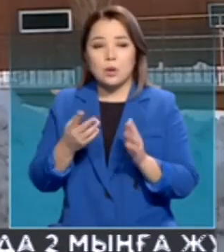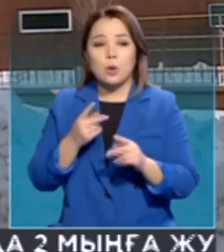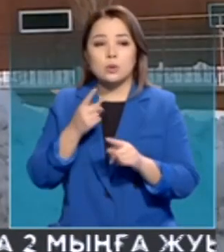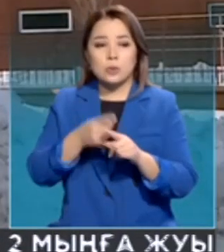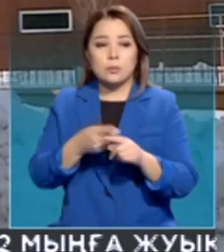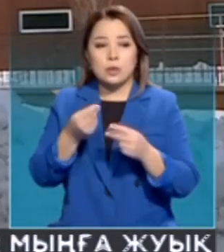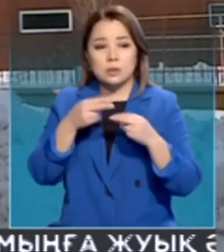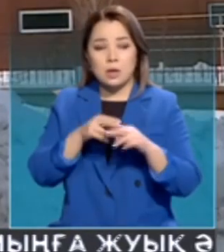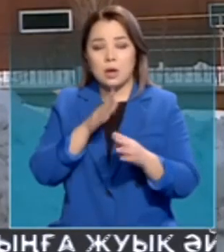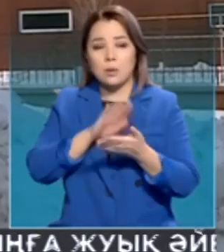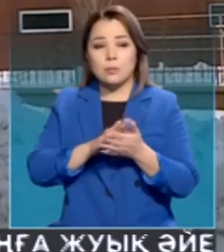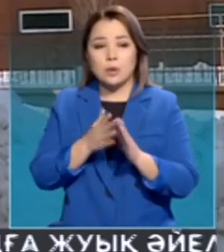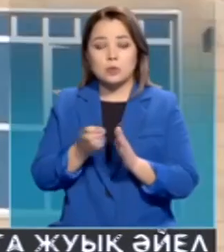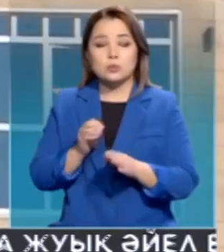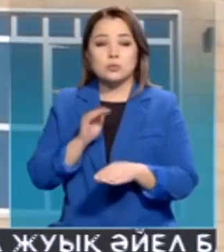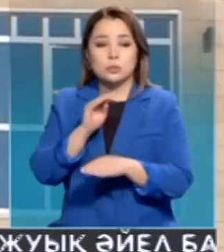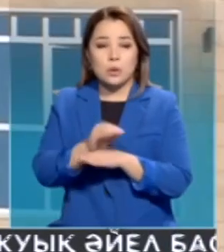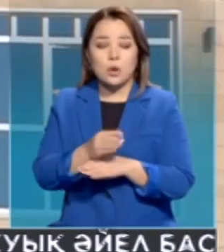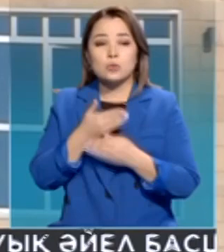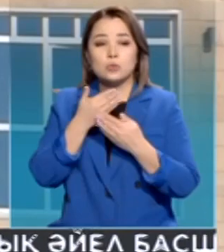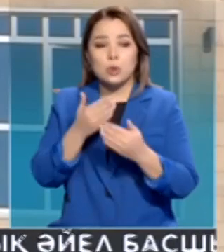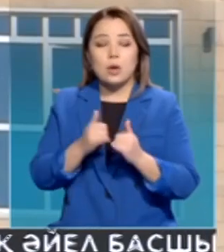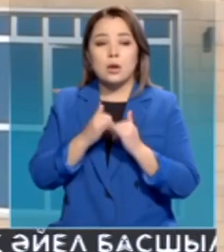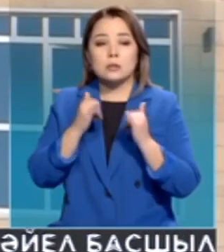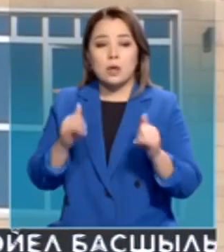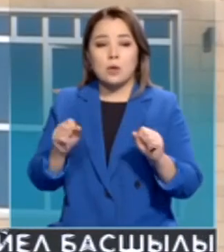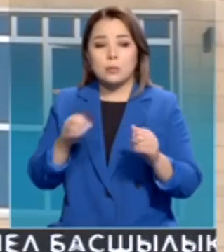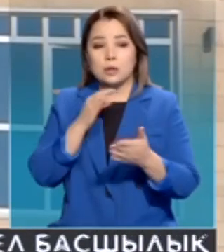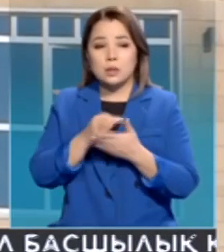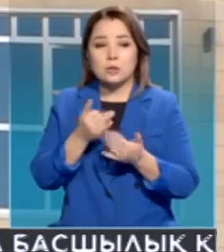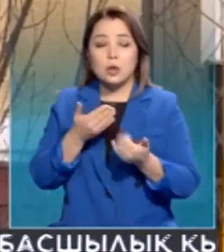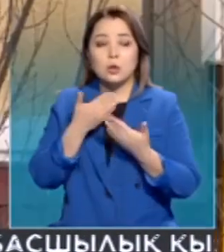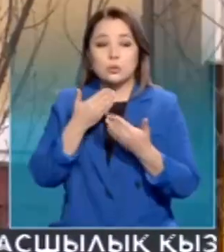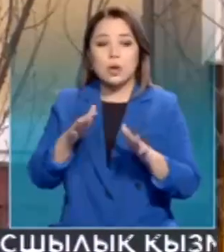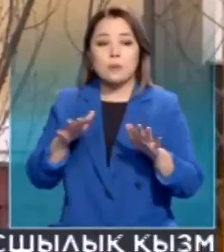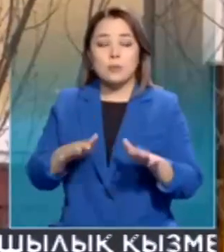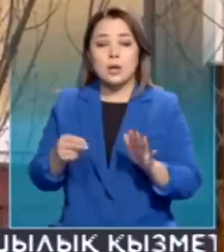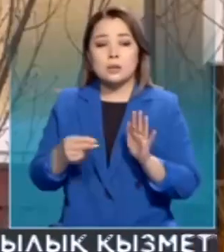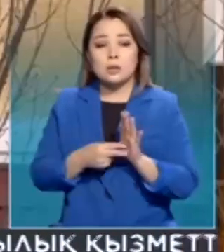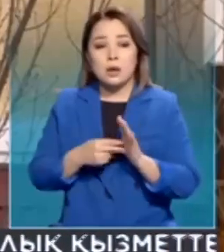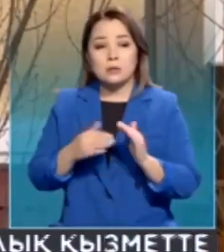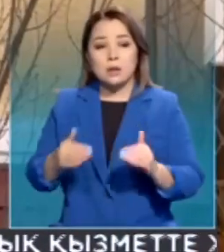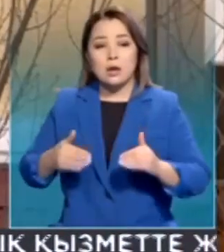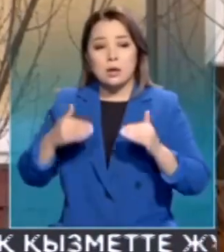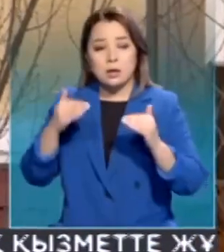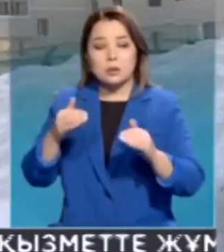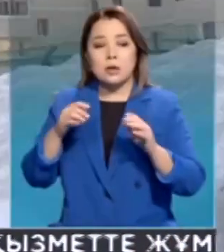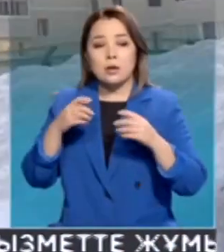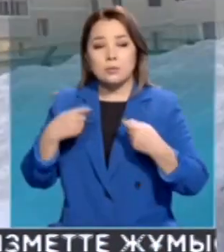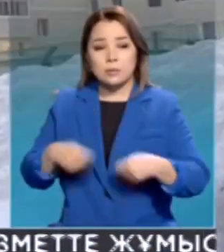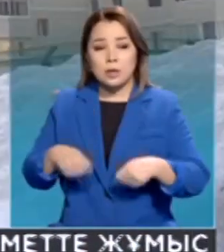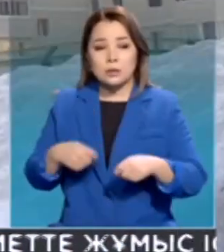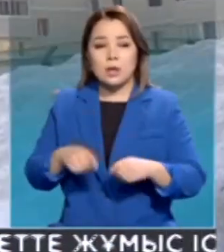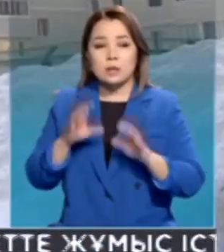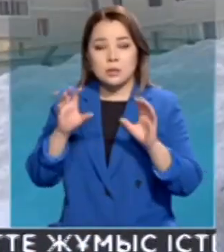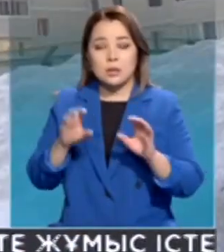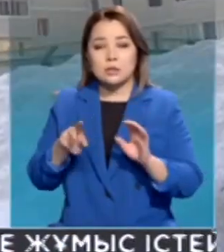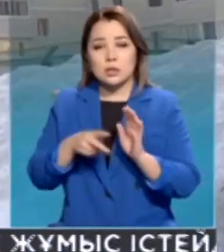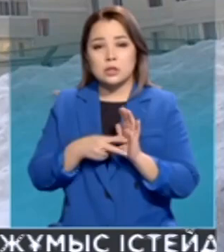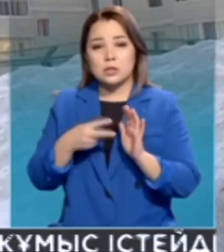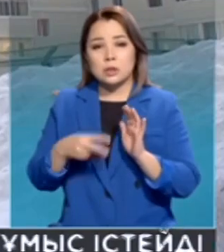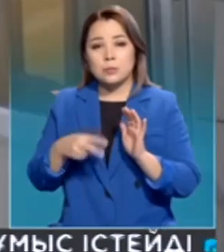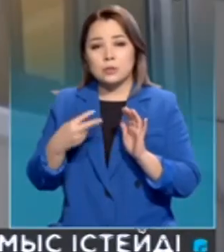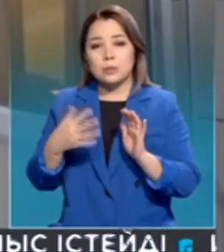бөліп, мерзімін ұзарту сұранысты қайта арттырады дейді. Ал сұраныс бар жерде бағаның шарықтайтыны нарық заңы. Айта кетейік,